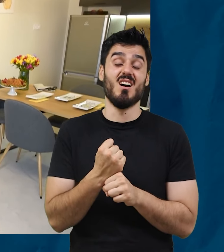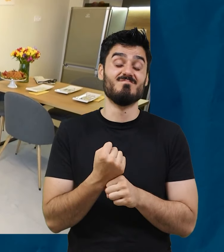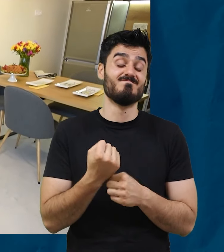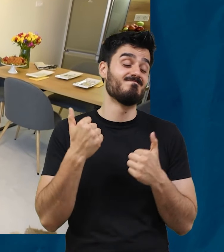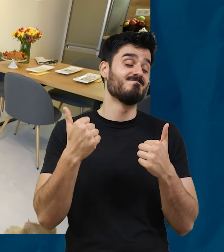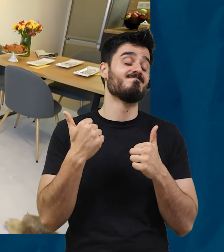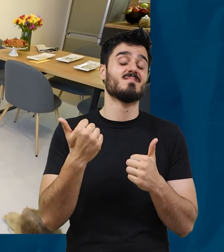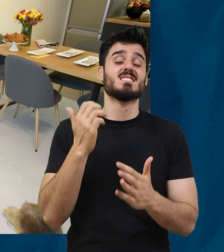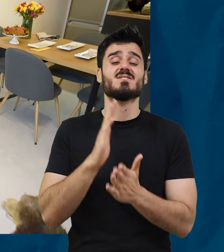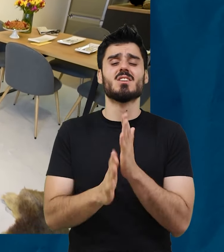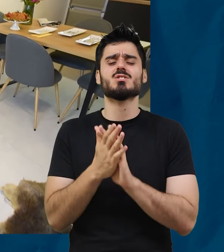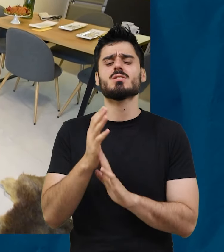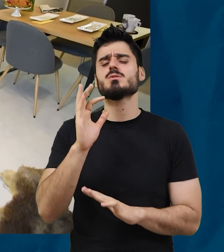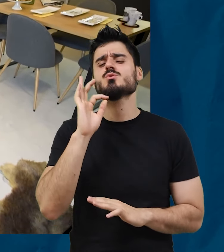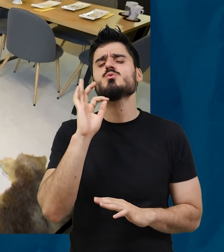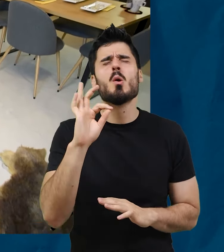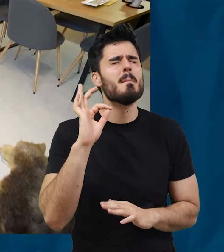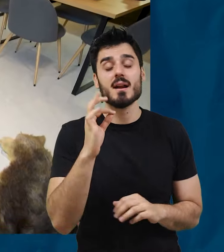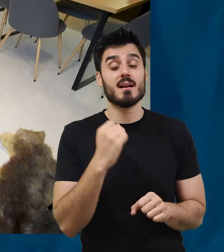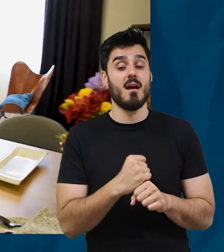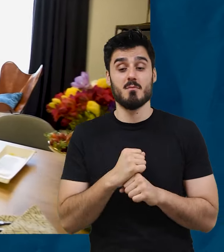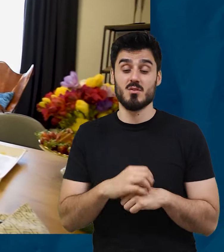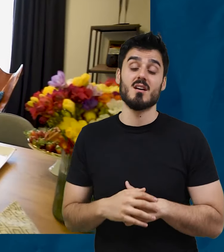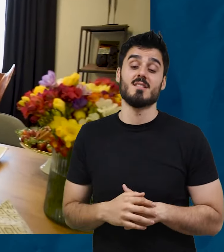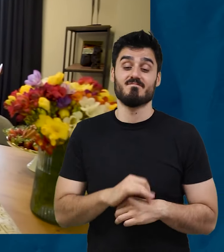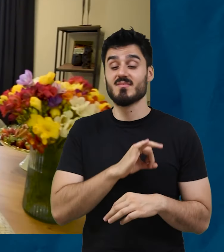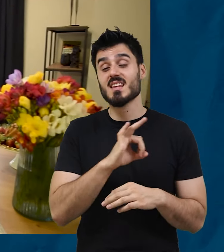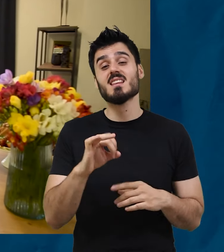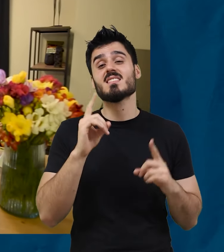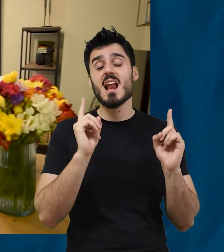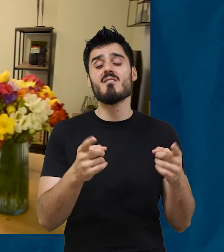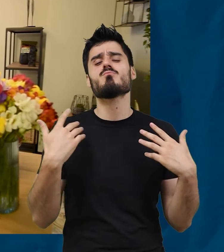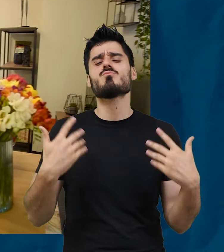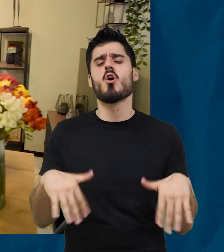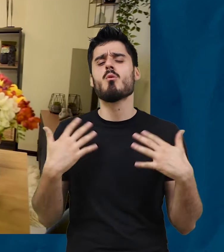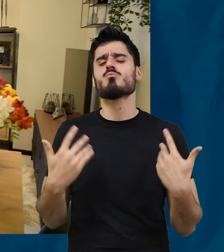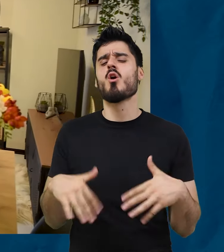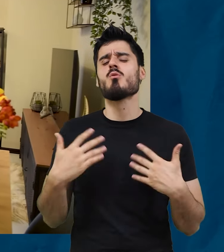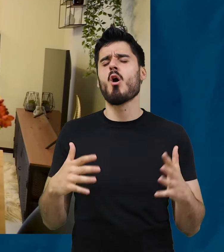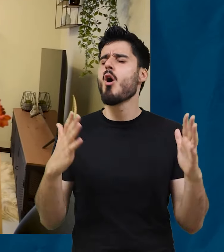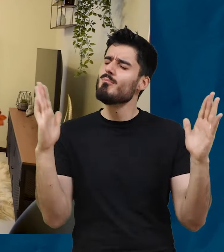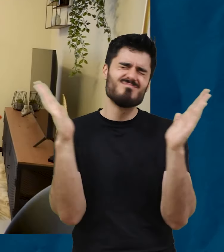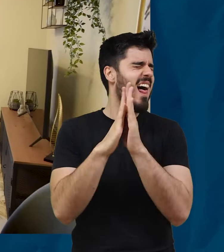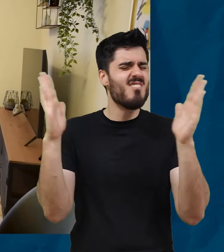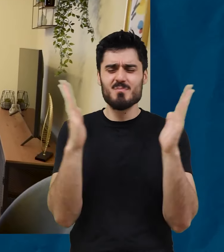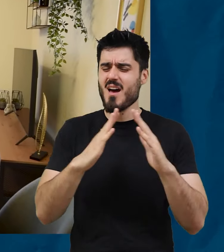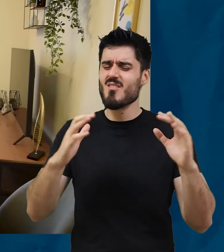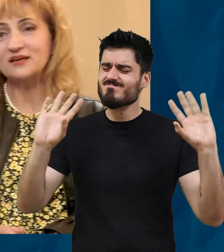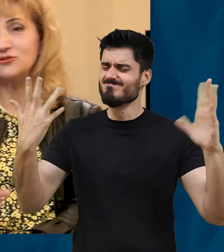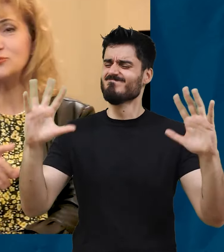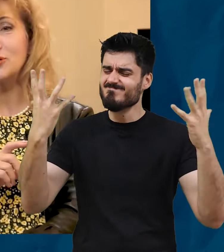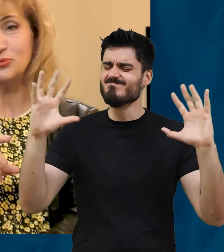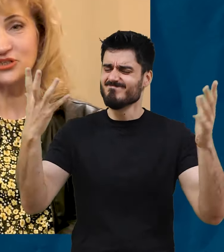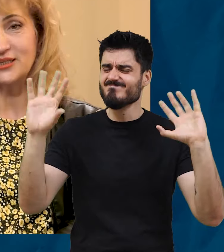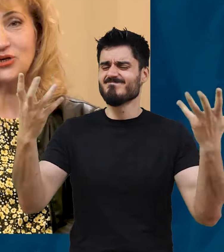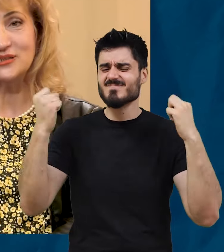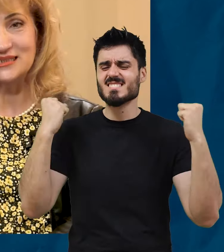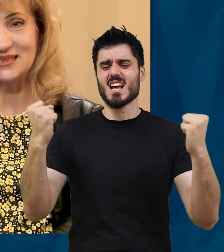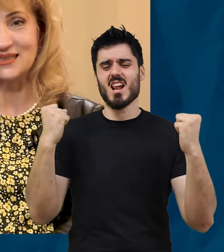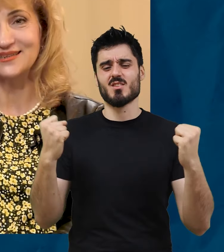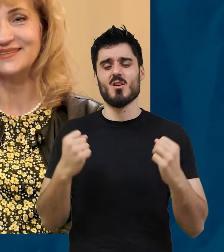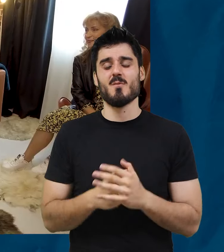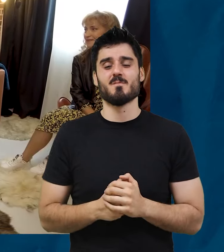свършил невероятно добре работата и заслужава много, много, много бурния позитив. Значи хората, които гледат предаването мое, прочитате